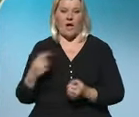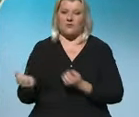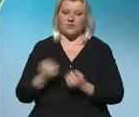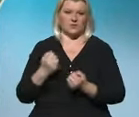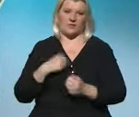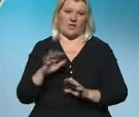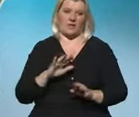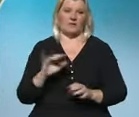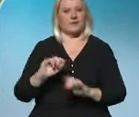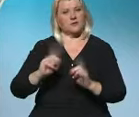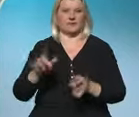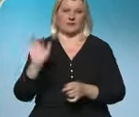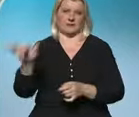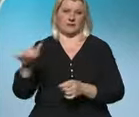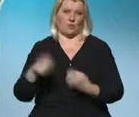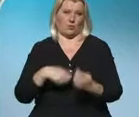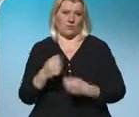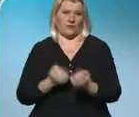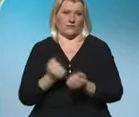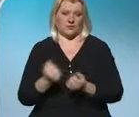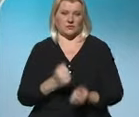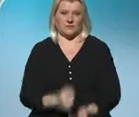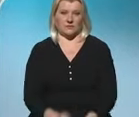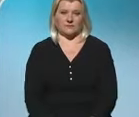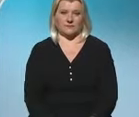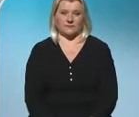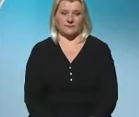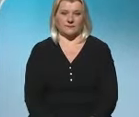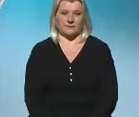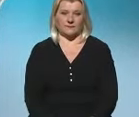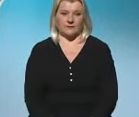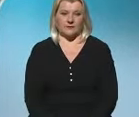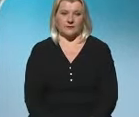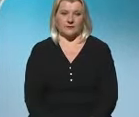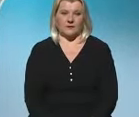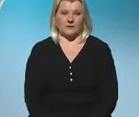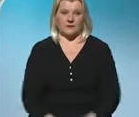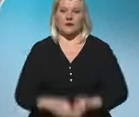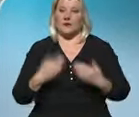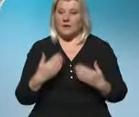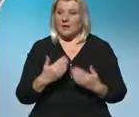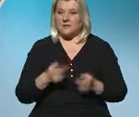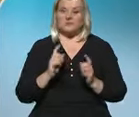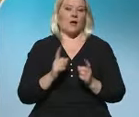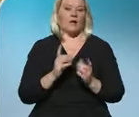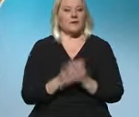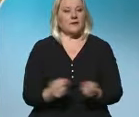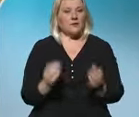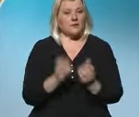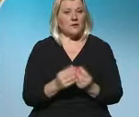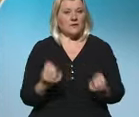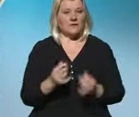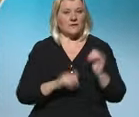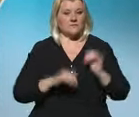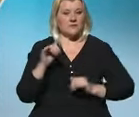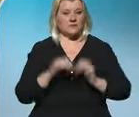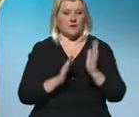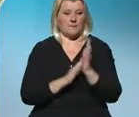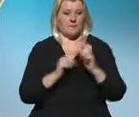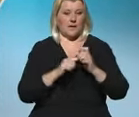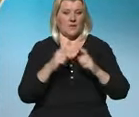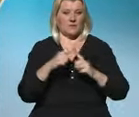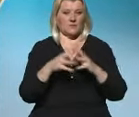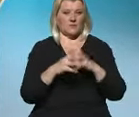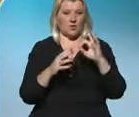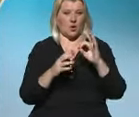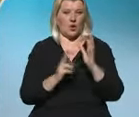organizátor řekl OK, tak já to udělám za vás, takže se na to těším taky moc. My bychom si dnes měli povídat kromě jiného také o festivalu Metronom, na